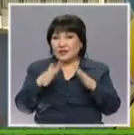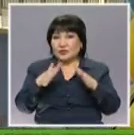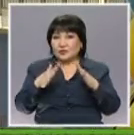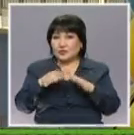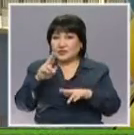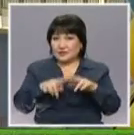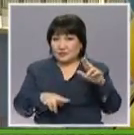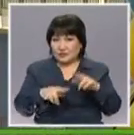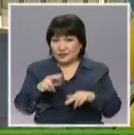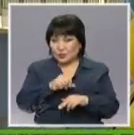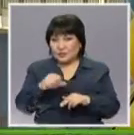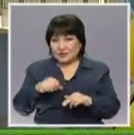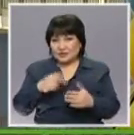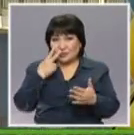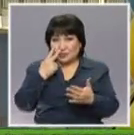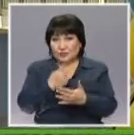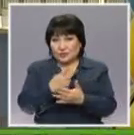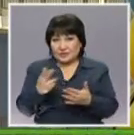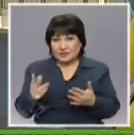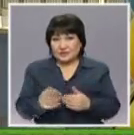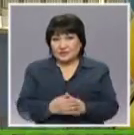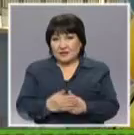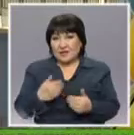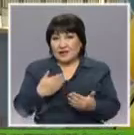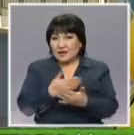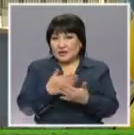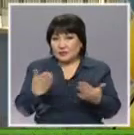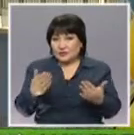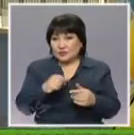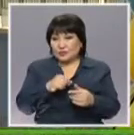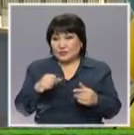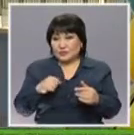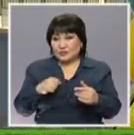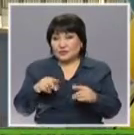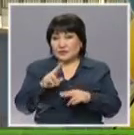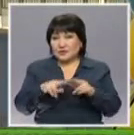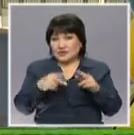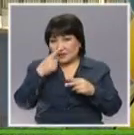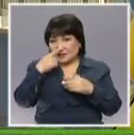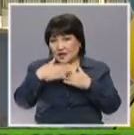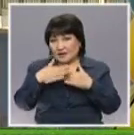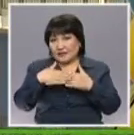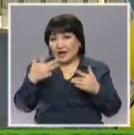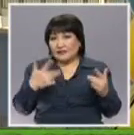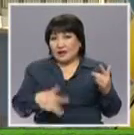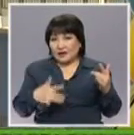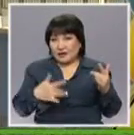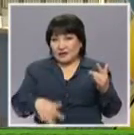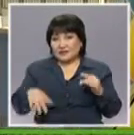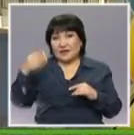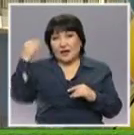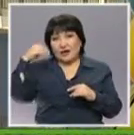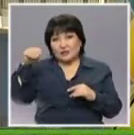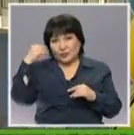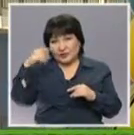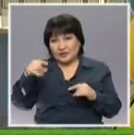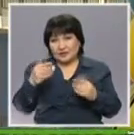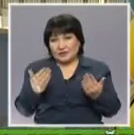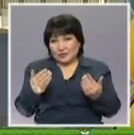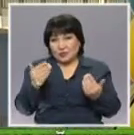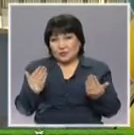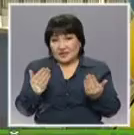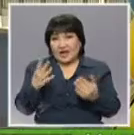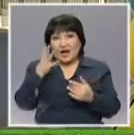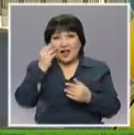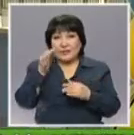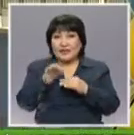көріп отырсыздар. Біз өзіміз қор бойынша жақында Таразда, Ақтөбеде, бүгін мына Алматы облысында